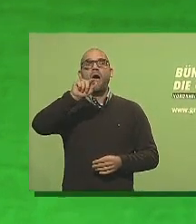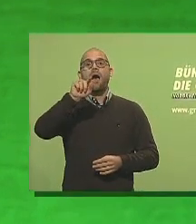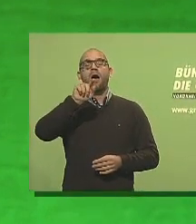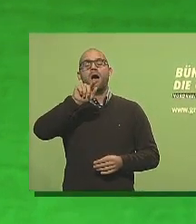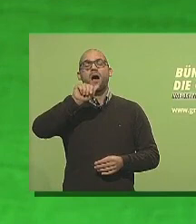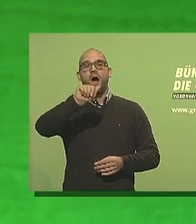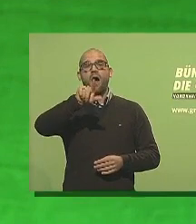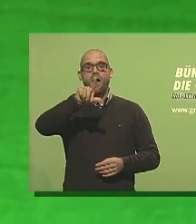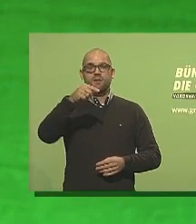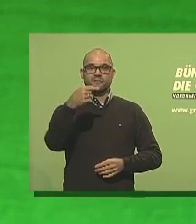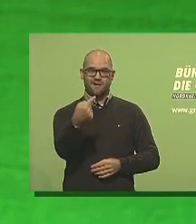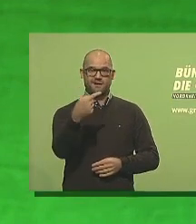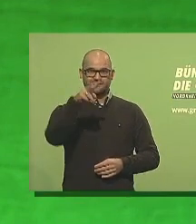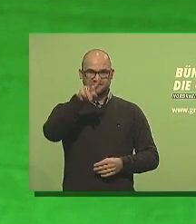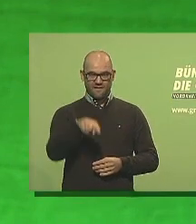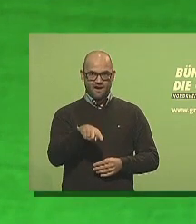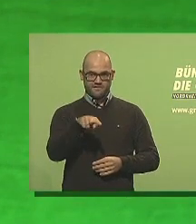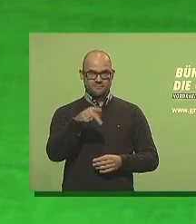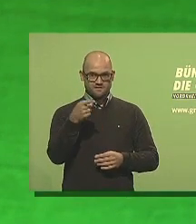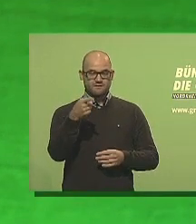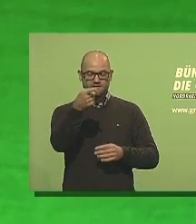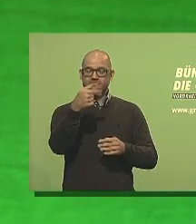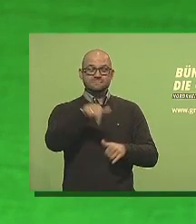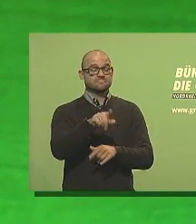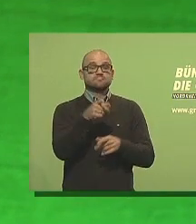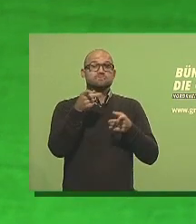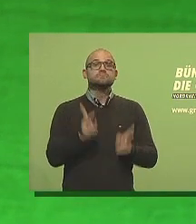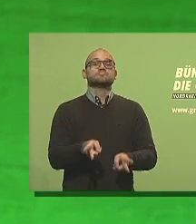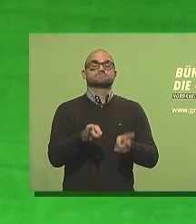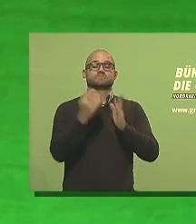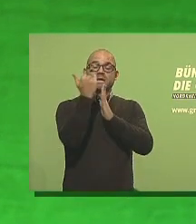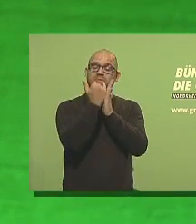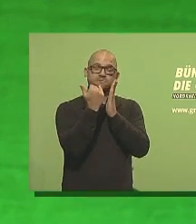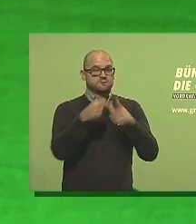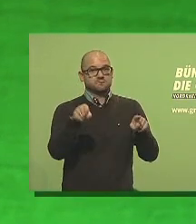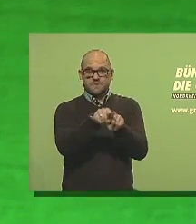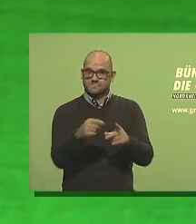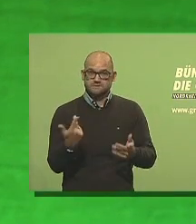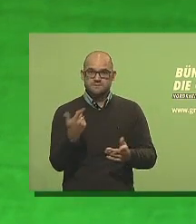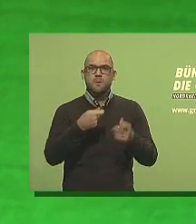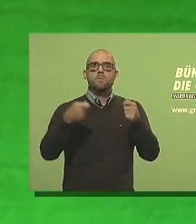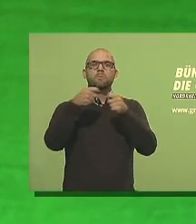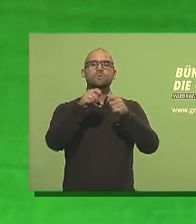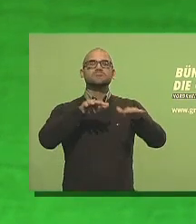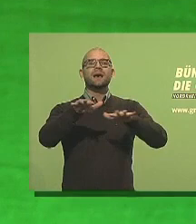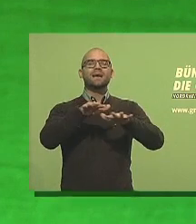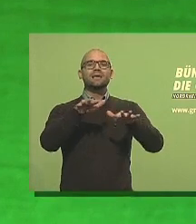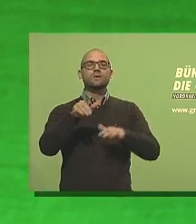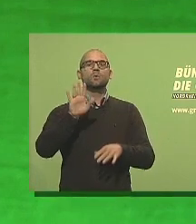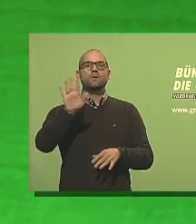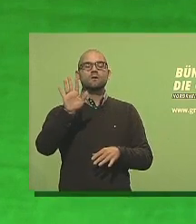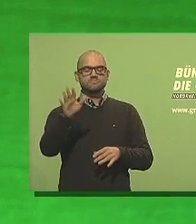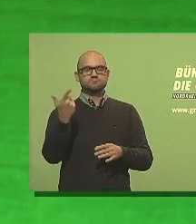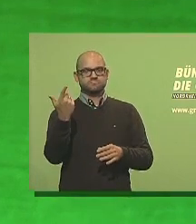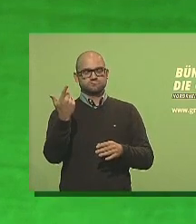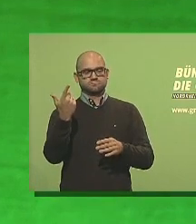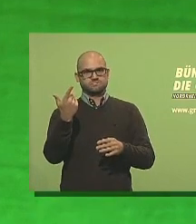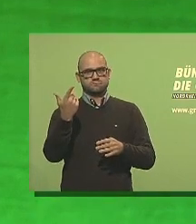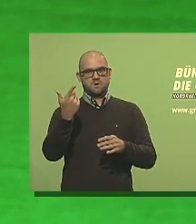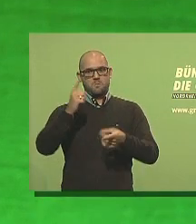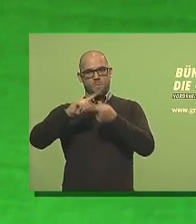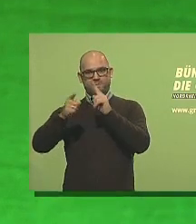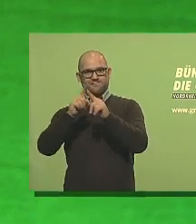haben wir auf der BDK zu Recht intensiv diskutiert. Die Bundesregierung macht Politik gegen geltendes Recht.